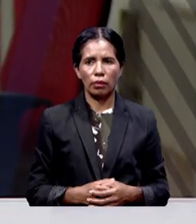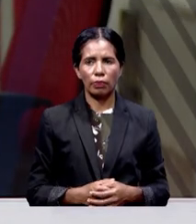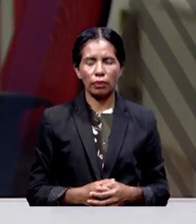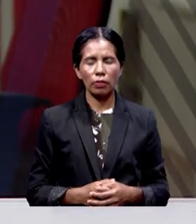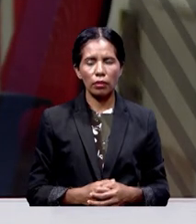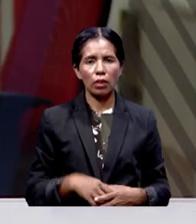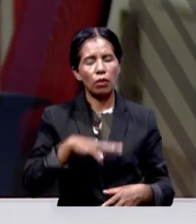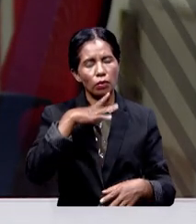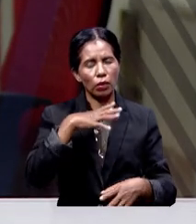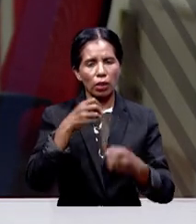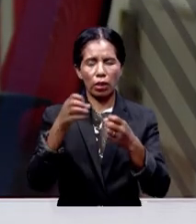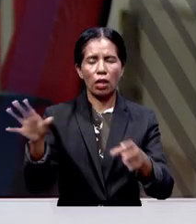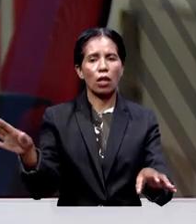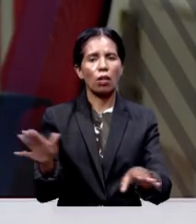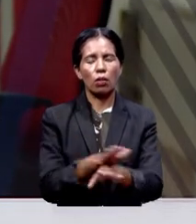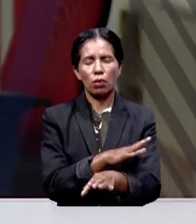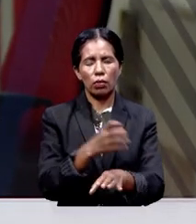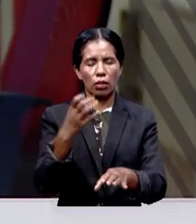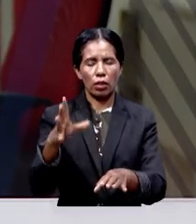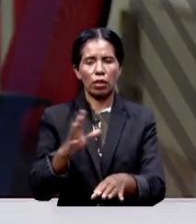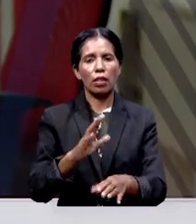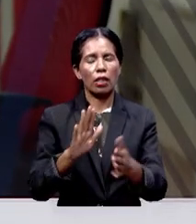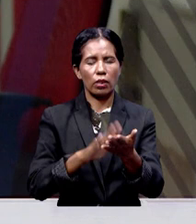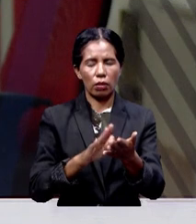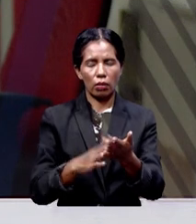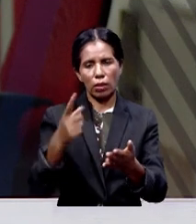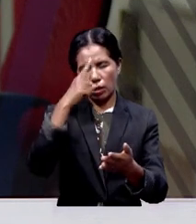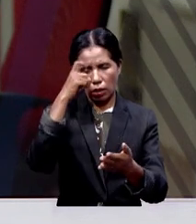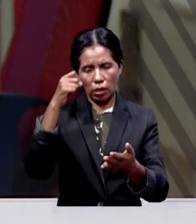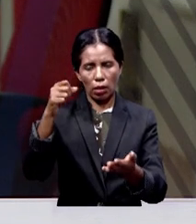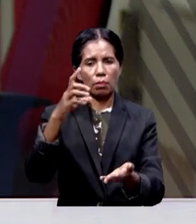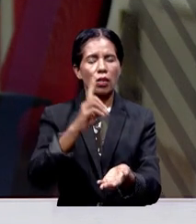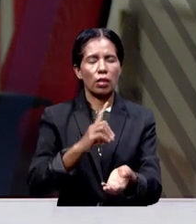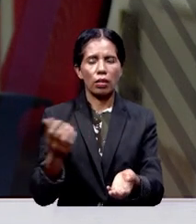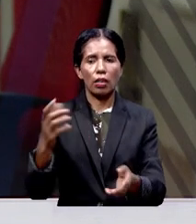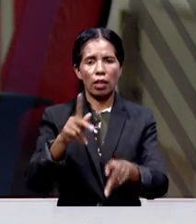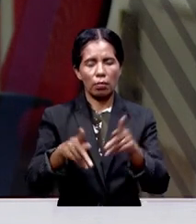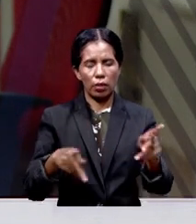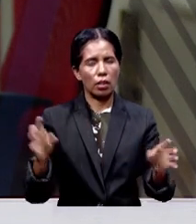Leixo na Conu e arredores Escola Básica Filial em Mutin, tama pessoal saneamento, Cidau Camos.